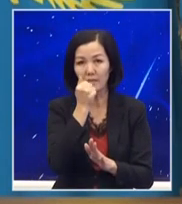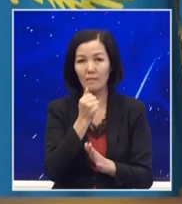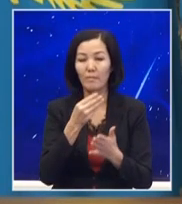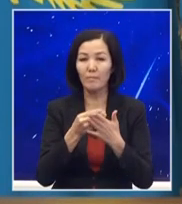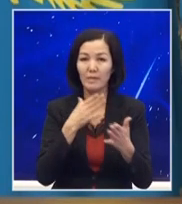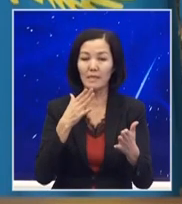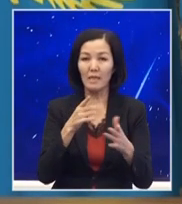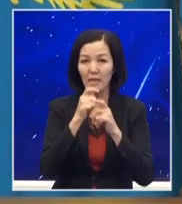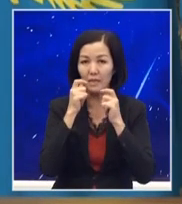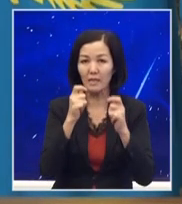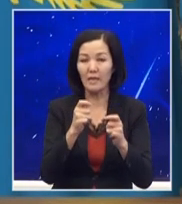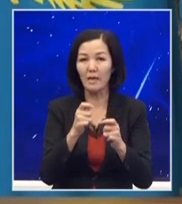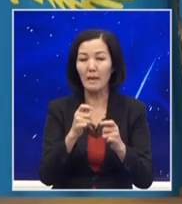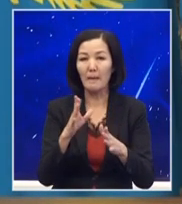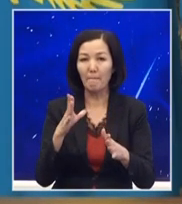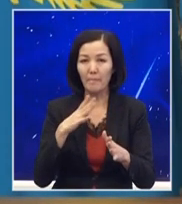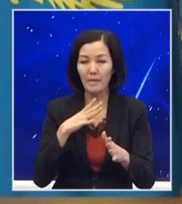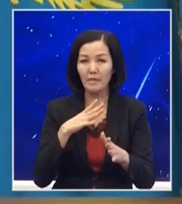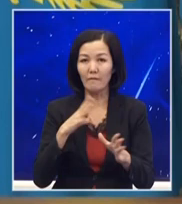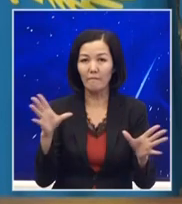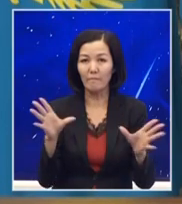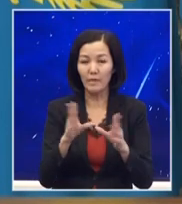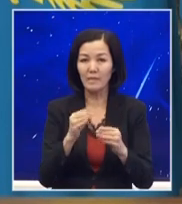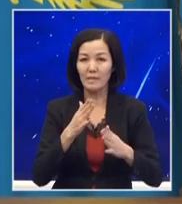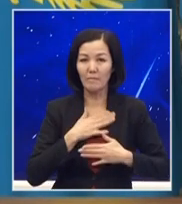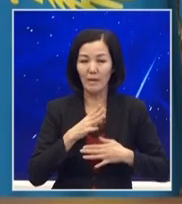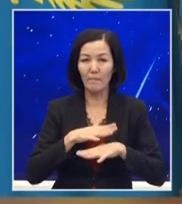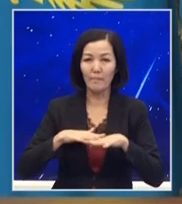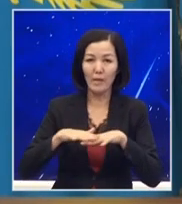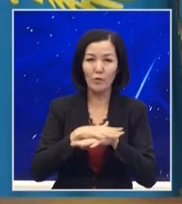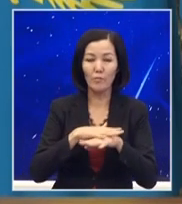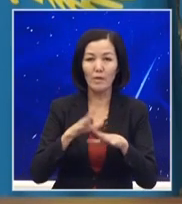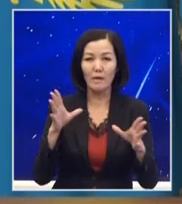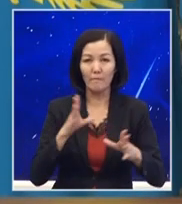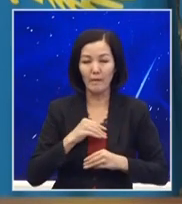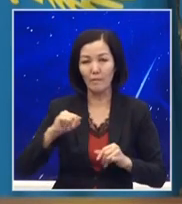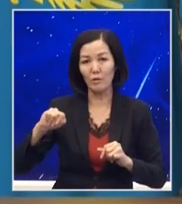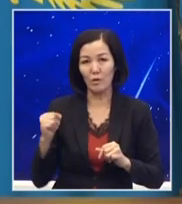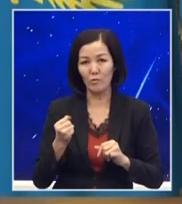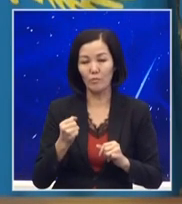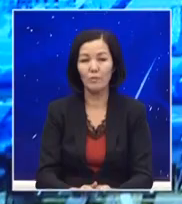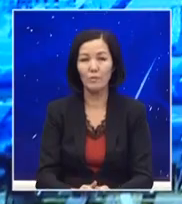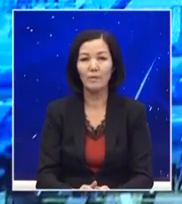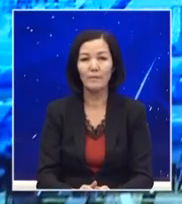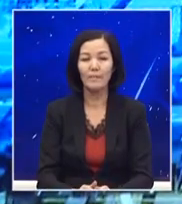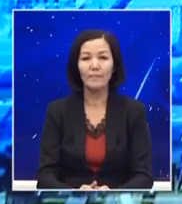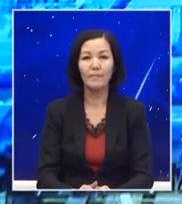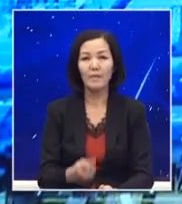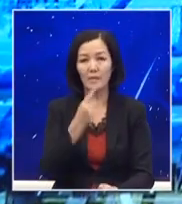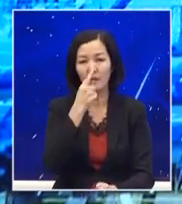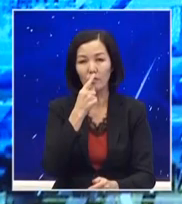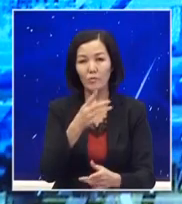дар быть в это сложное время вместе с моим народом, моими друзьями и соратниками. В канун